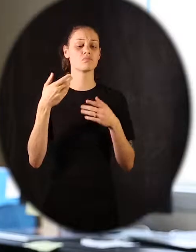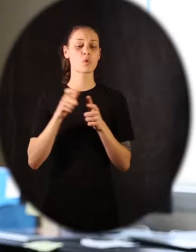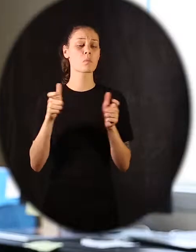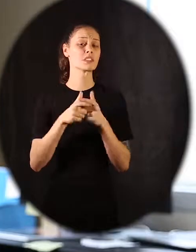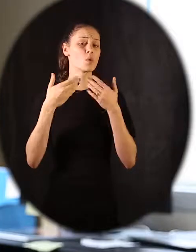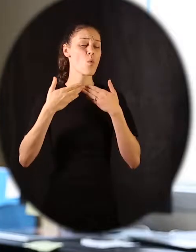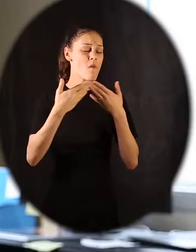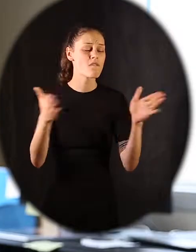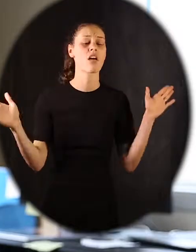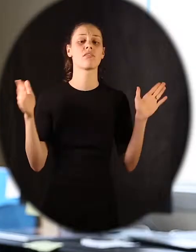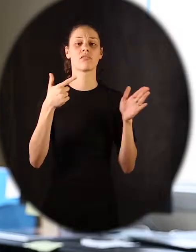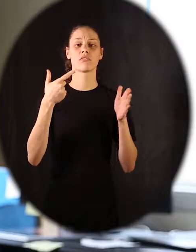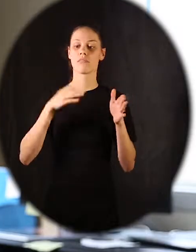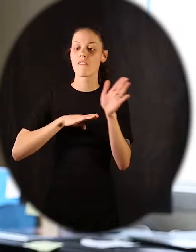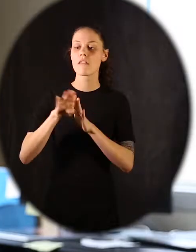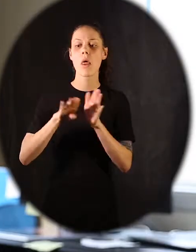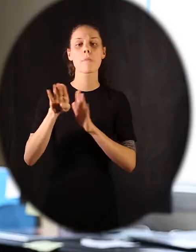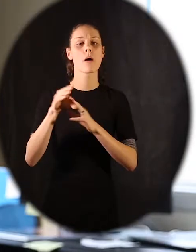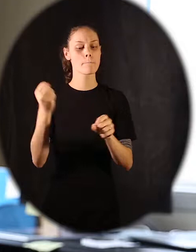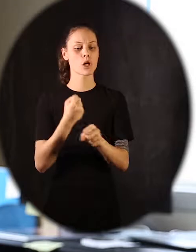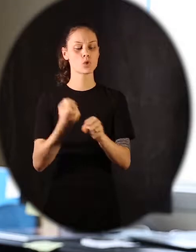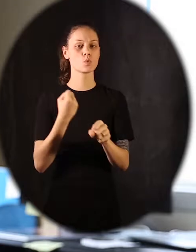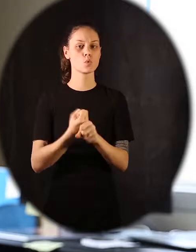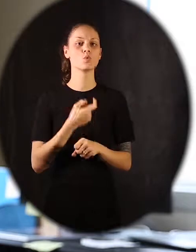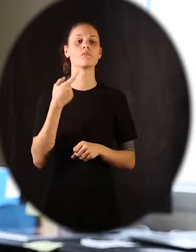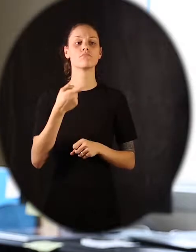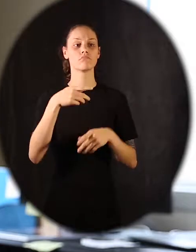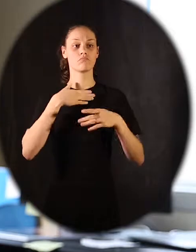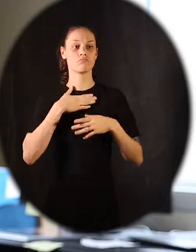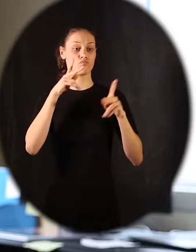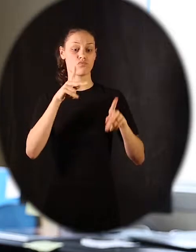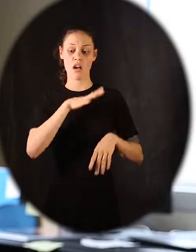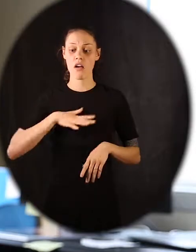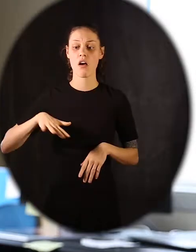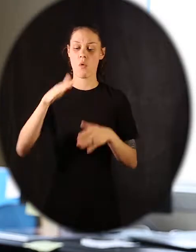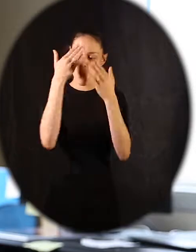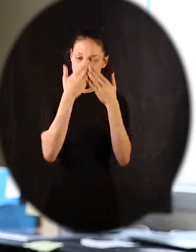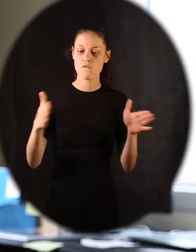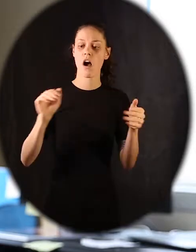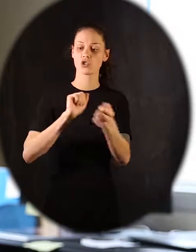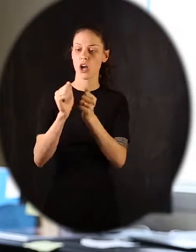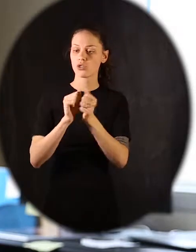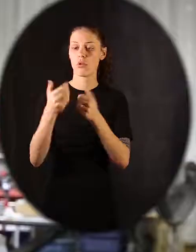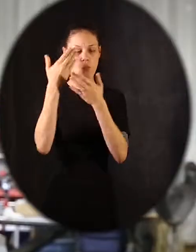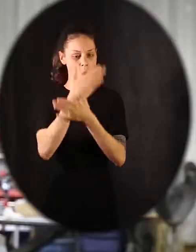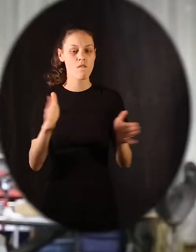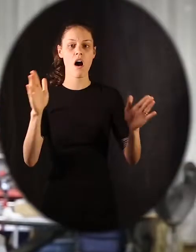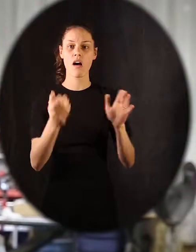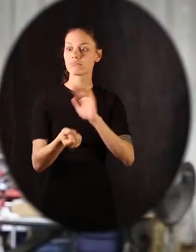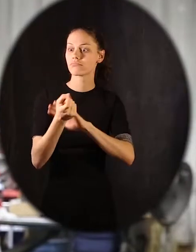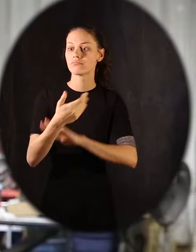On est une entreprise qui est dans le développement de produits. On est des gens qui sont ouverts aux changements, ouverts